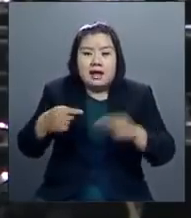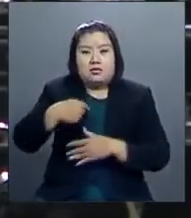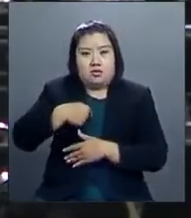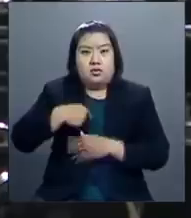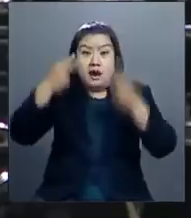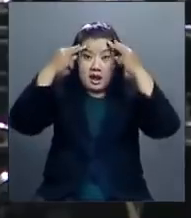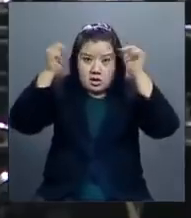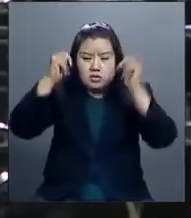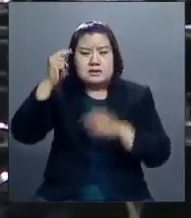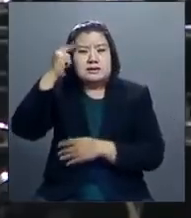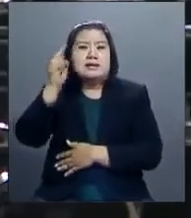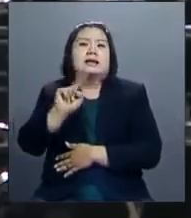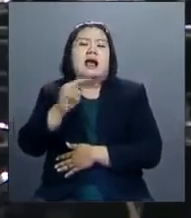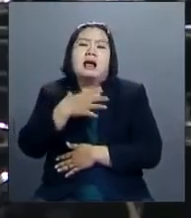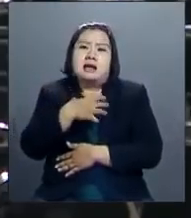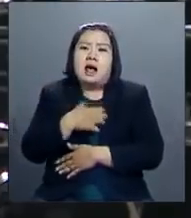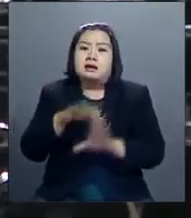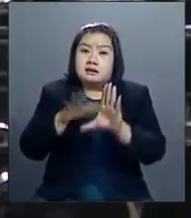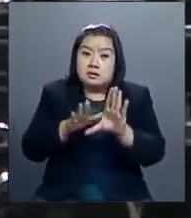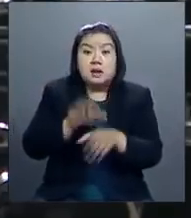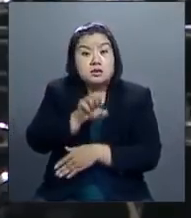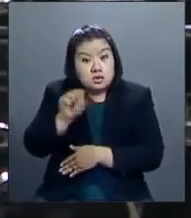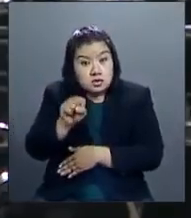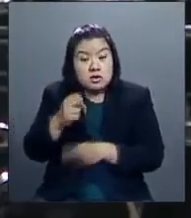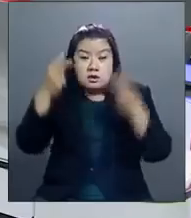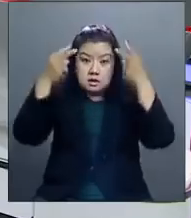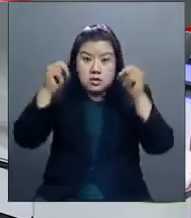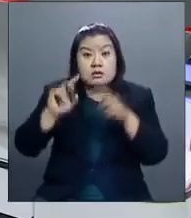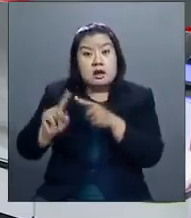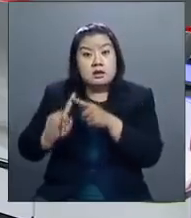ทางการเมืองซึ่งก็อาจจะประมาณเดือนกันยายนนี้ค่ะ